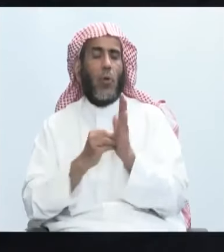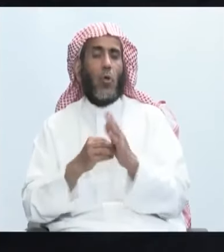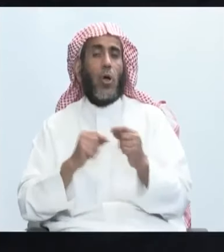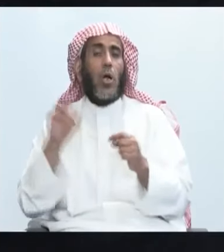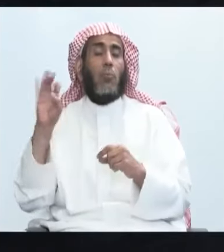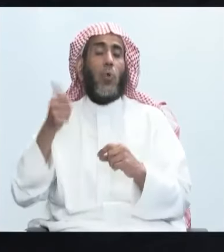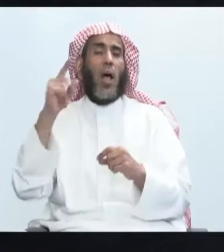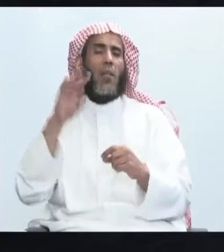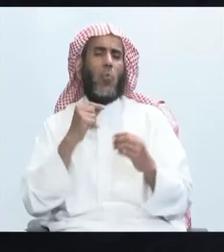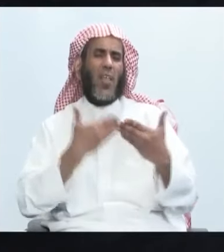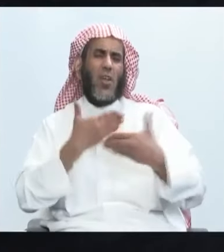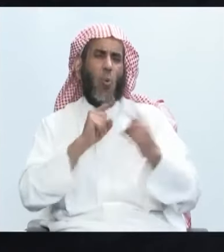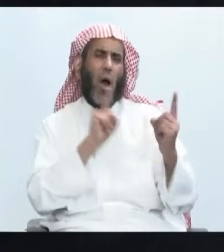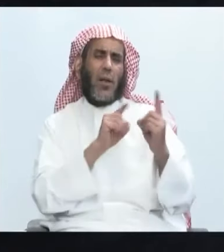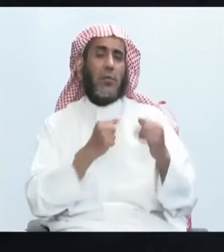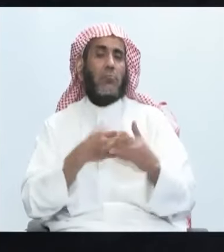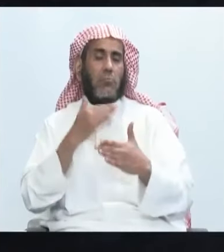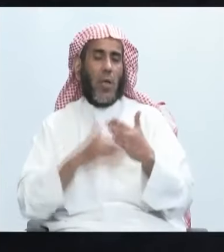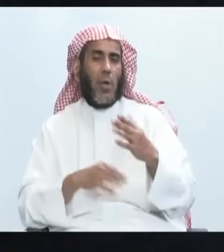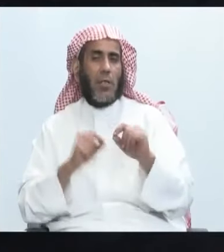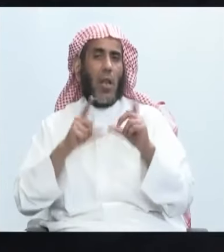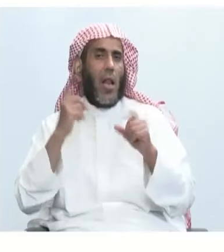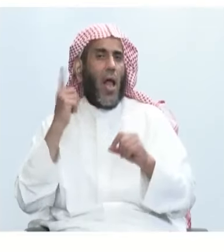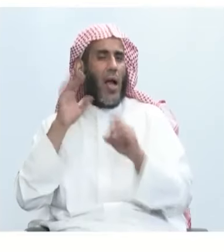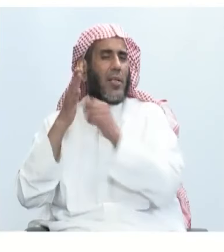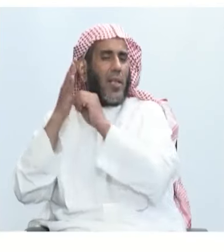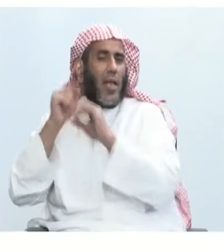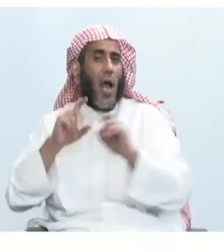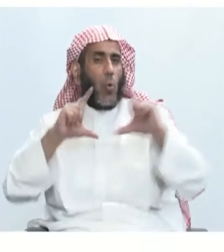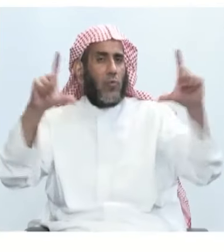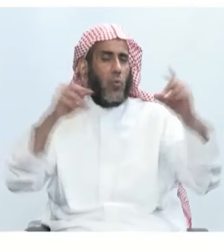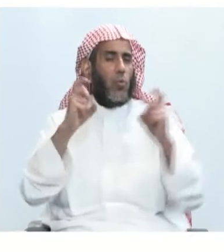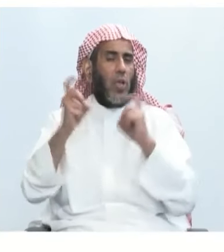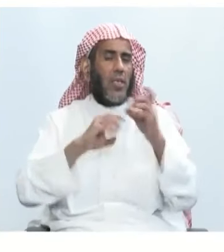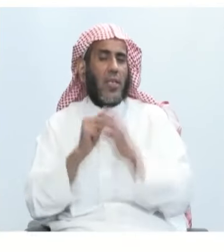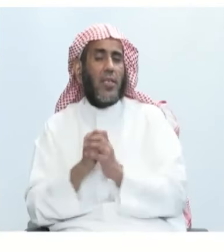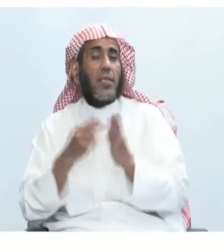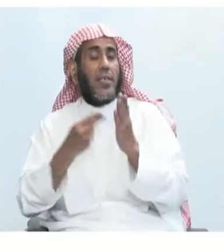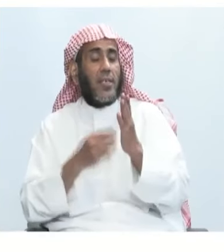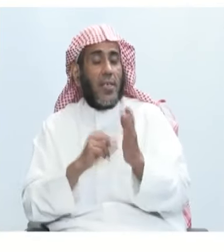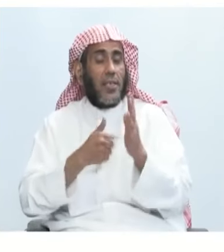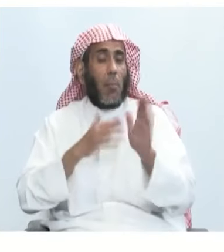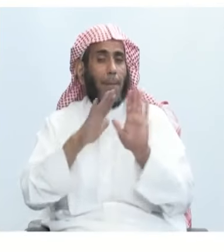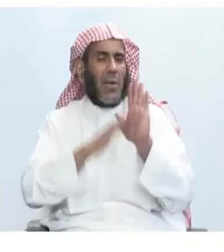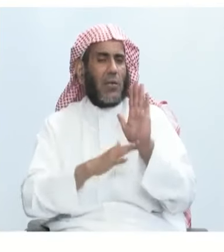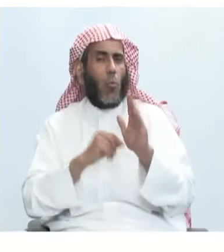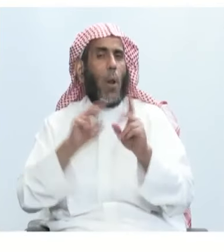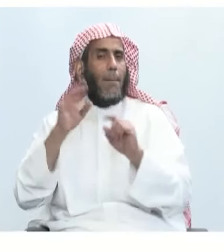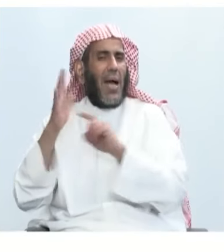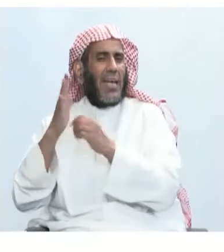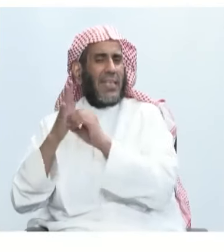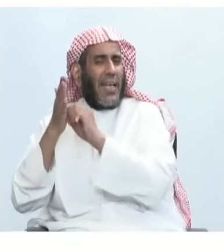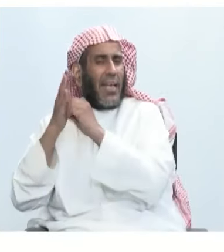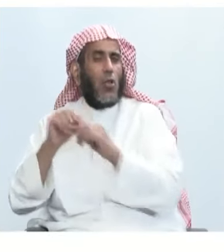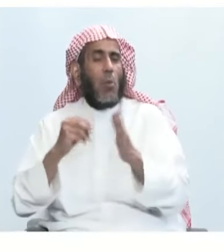المناظره في البدايه ايضا تابع هنا احدى الحلقات الاذاعيه او التلفزيونيه وتناقش قضيه سجل اسم البرنامج والمحطه ثم